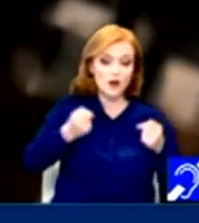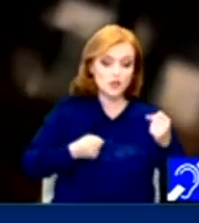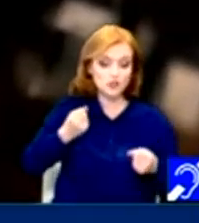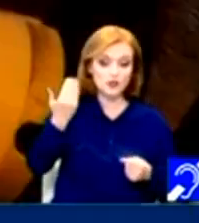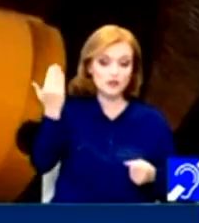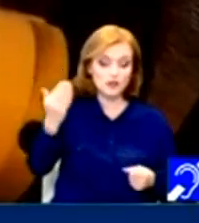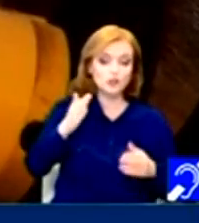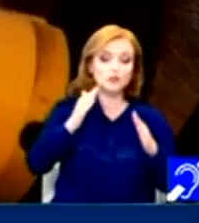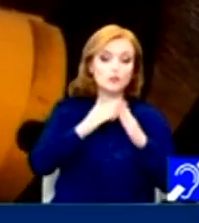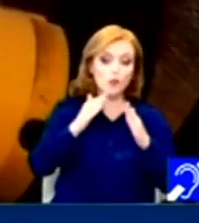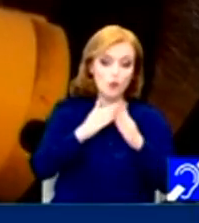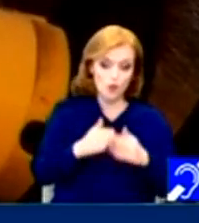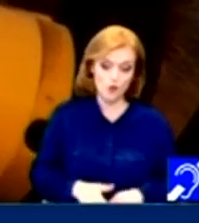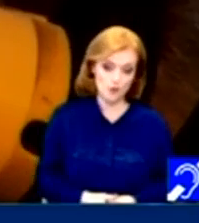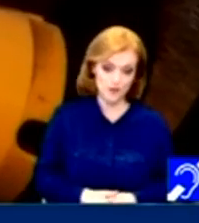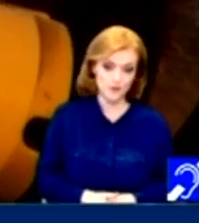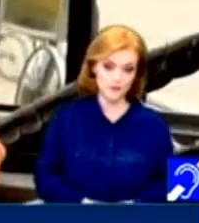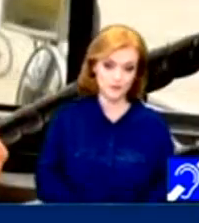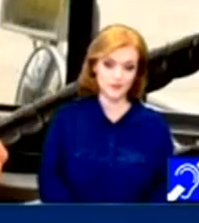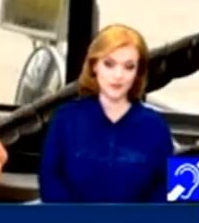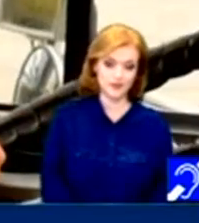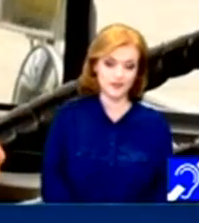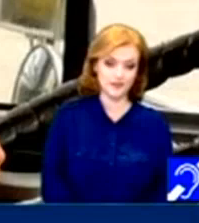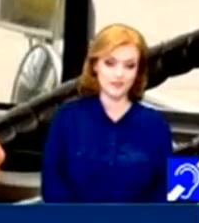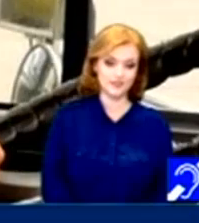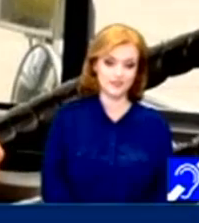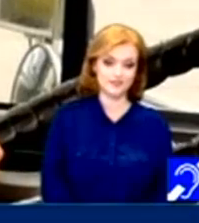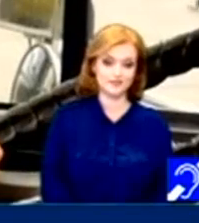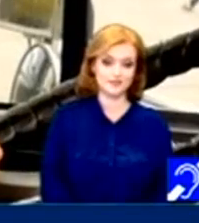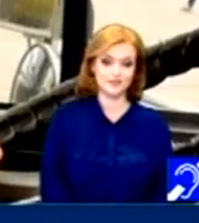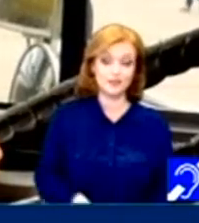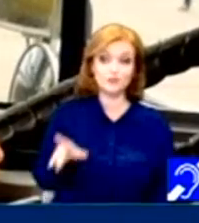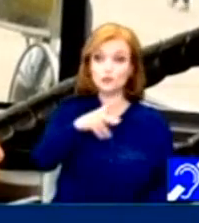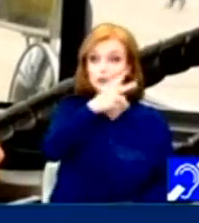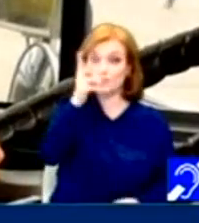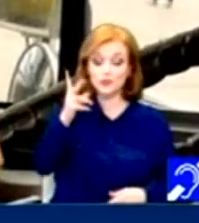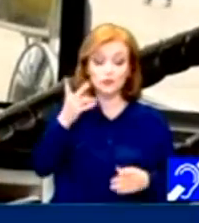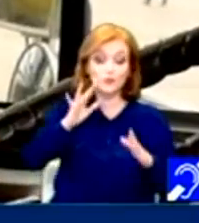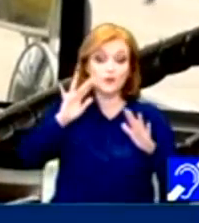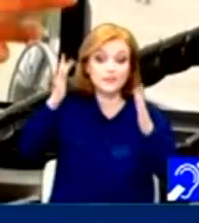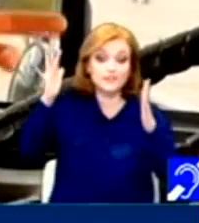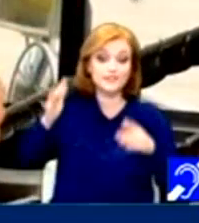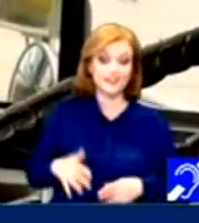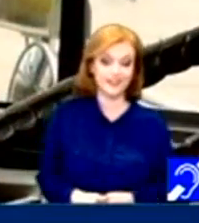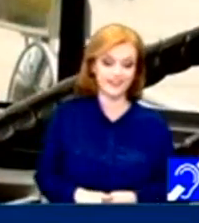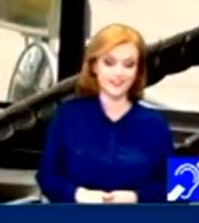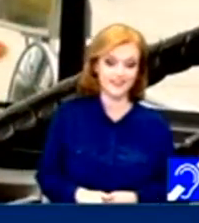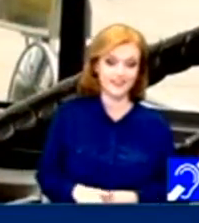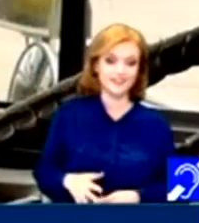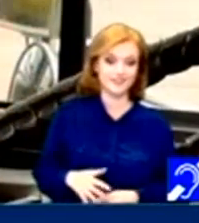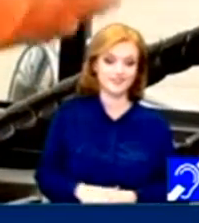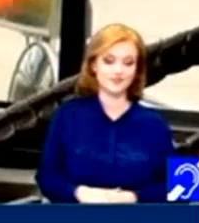aceea, mulți își personalizează mașina. Все, що здесь из нержавейки, алюминия, оно должно блестеть. Чтобы оно блестело, берется полировальная машина